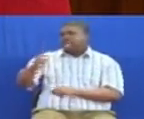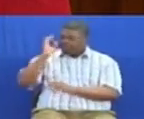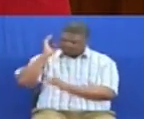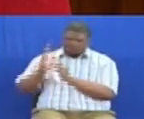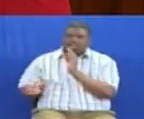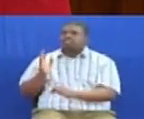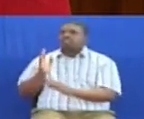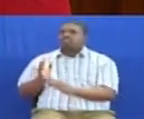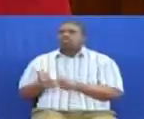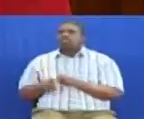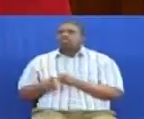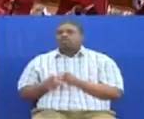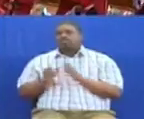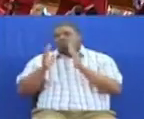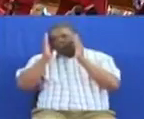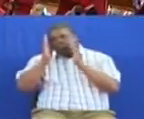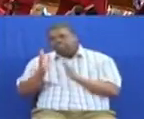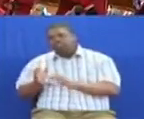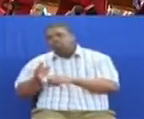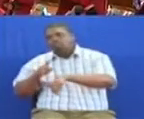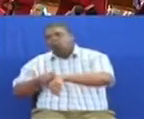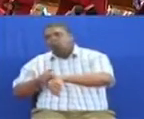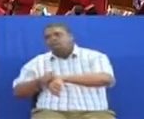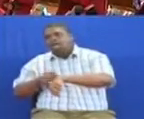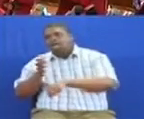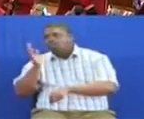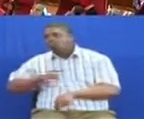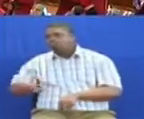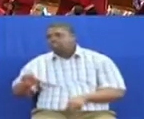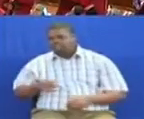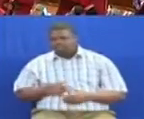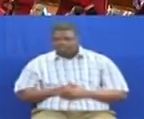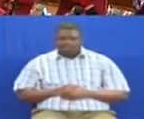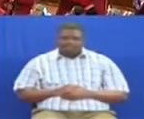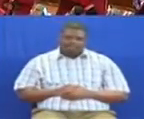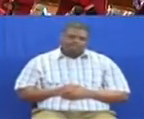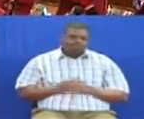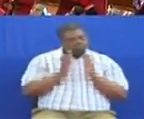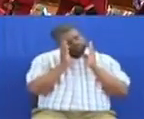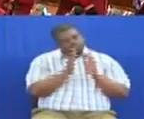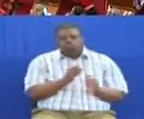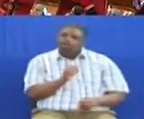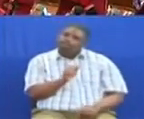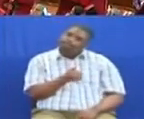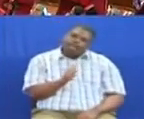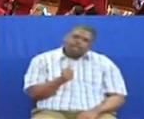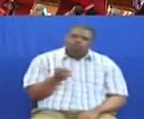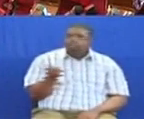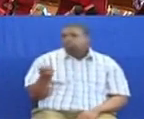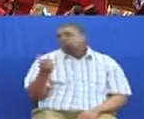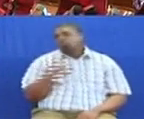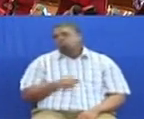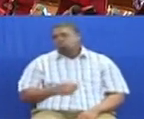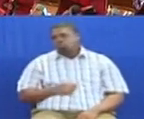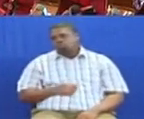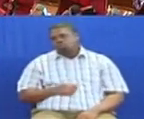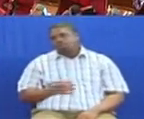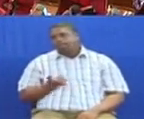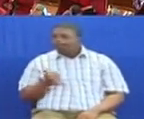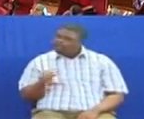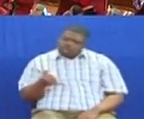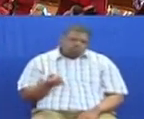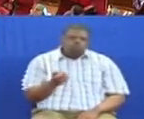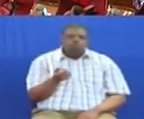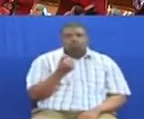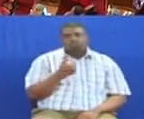Mheshimiwa, kesi muda wako umekwisha. Asante. Mheshimiwa. Bado kidogo nimalize sentence moja. Kwa hiyo mnazungumza